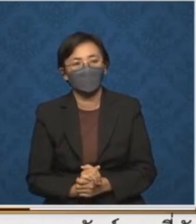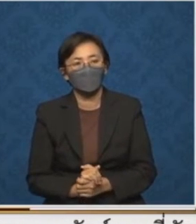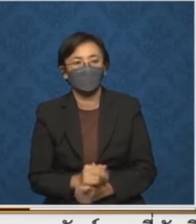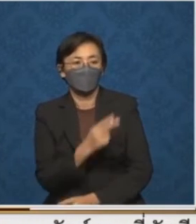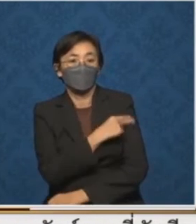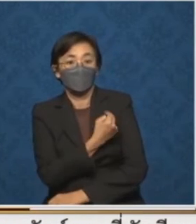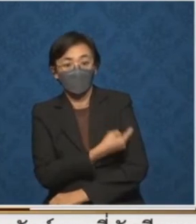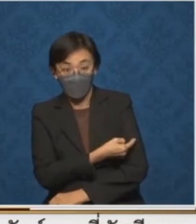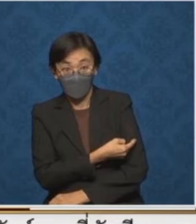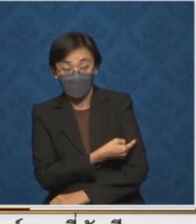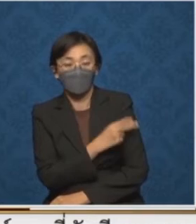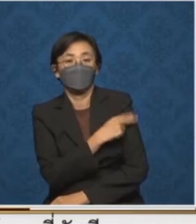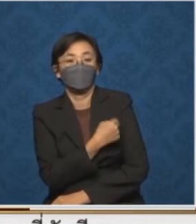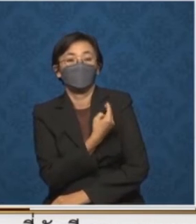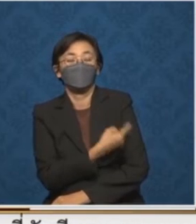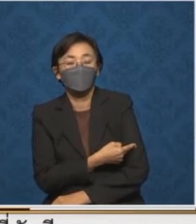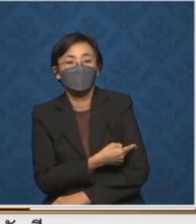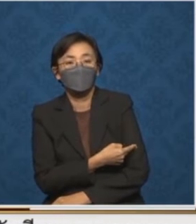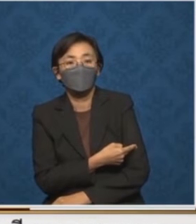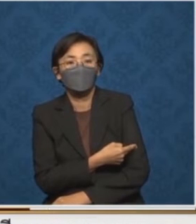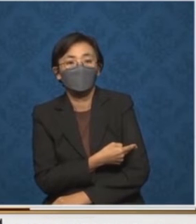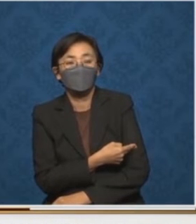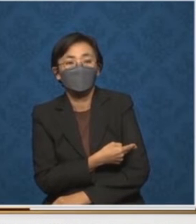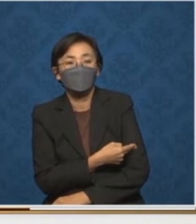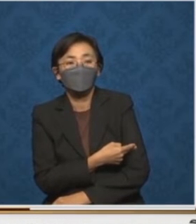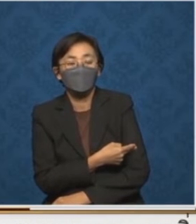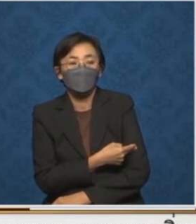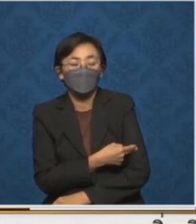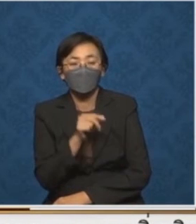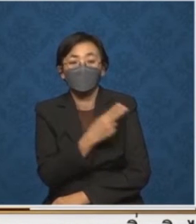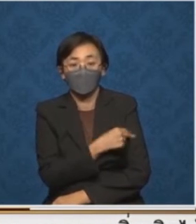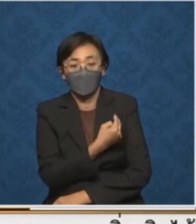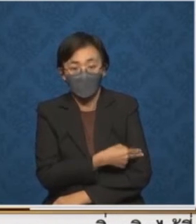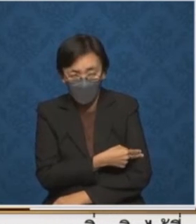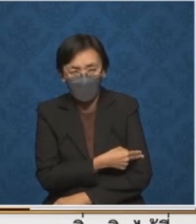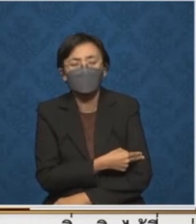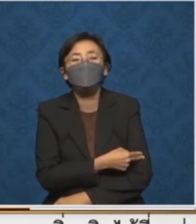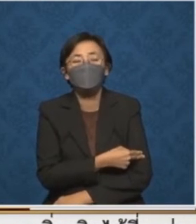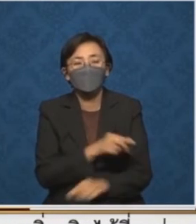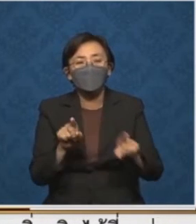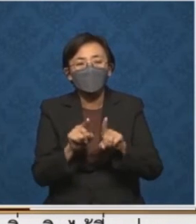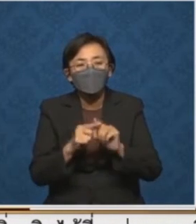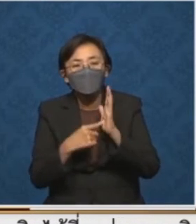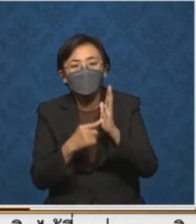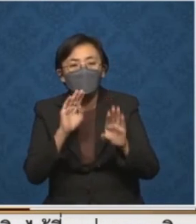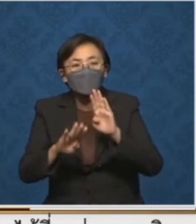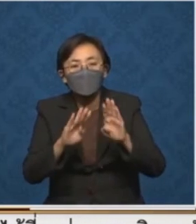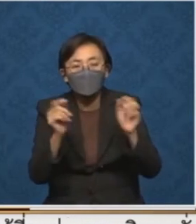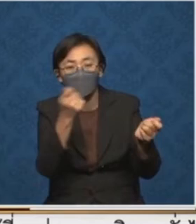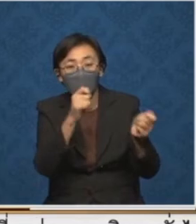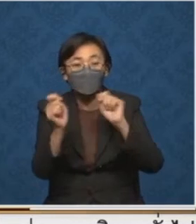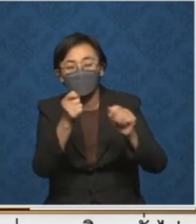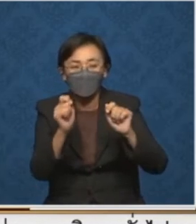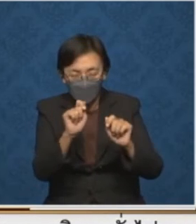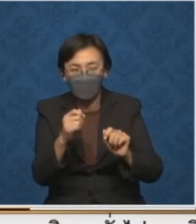อกมาถามการมีจุดยืน 3 คอดที่เส้นใ้สีแดงนะครับท่านมีเวลาแลวไปอ่านผมจะเร่งให